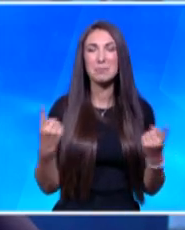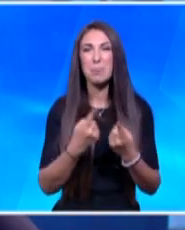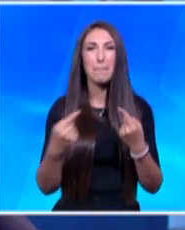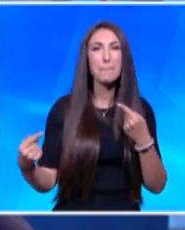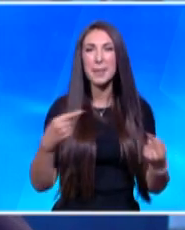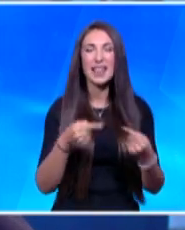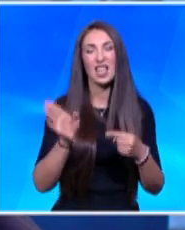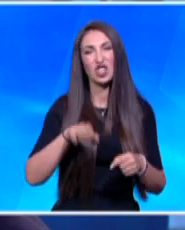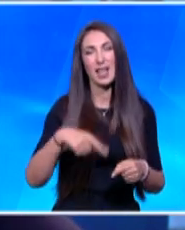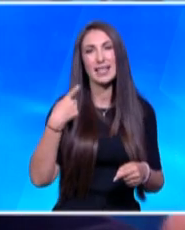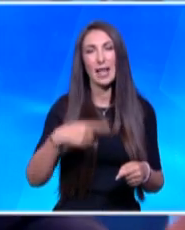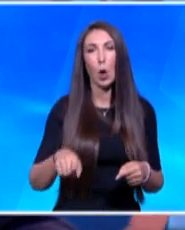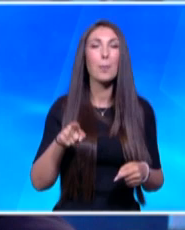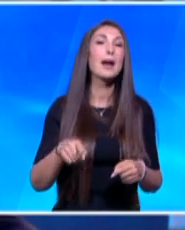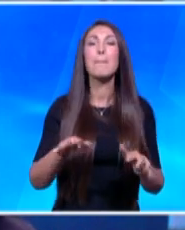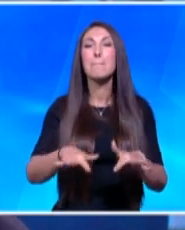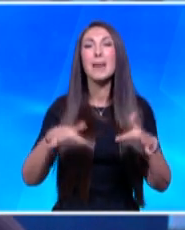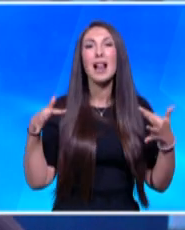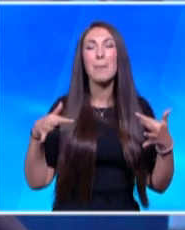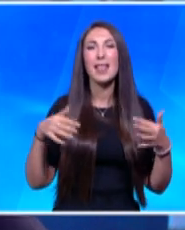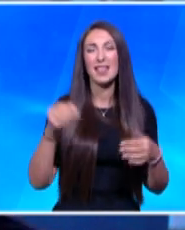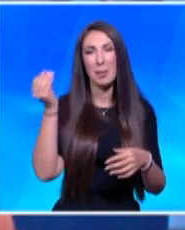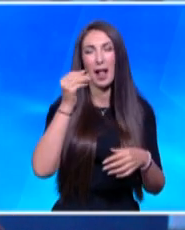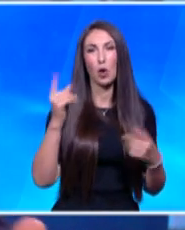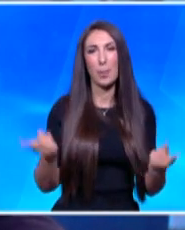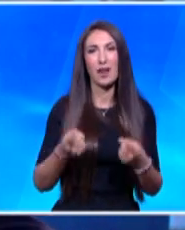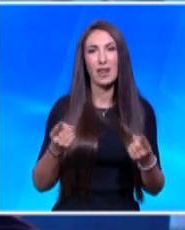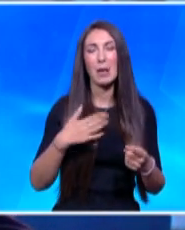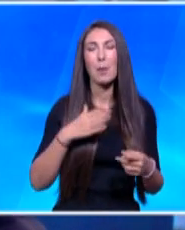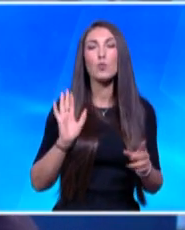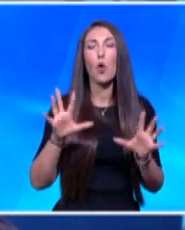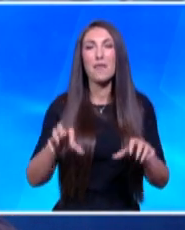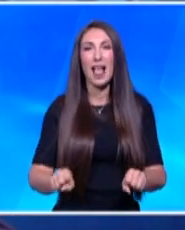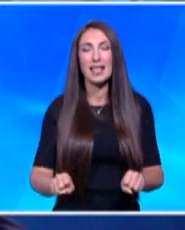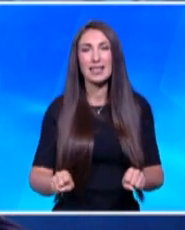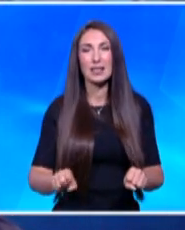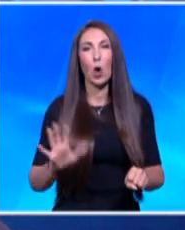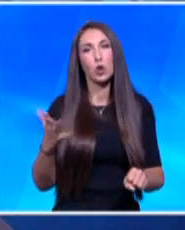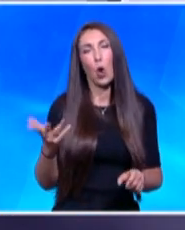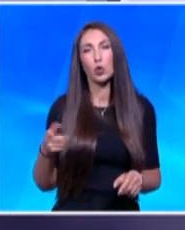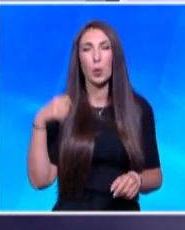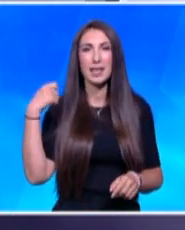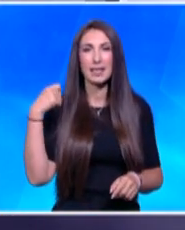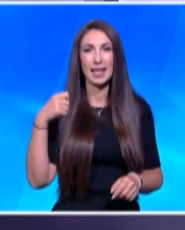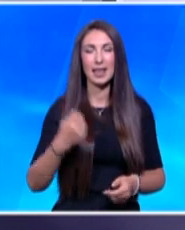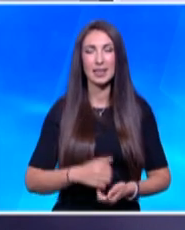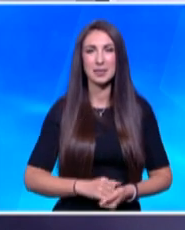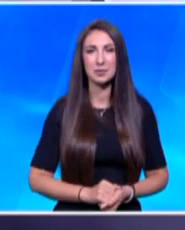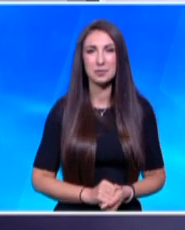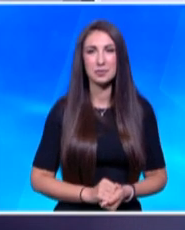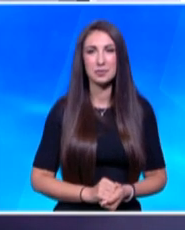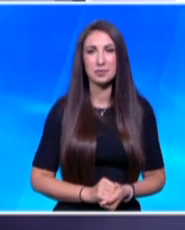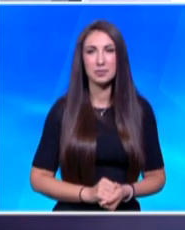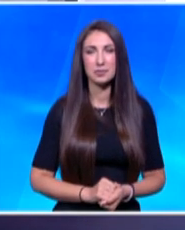като парламентарната структура на управление в България предполага много повече власт за парламента, отколкото за президента. Добре, благодарим ви за това участие в